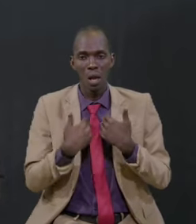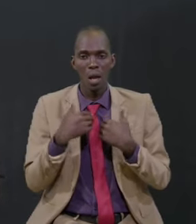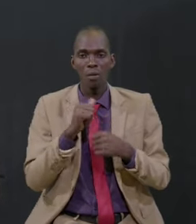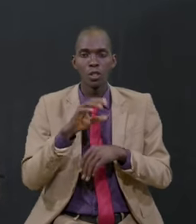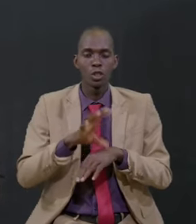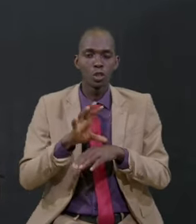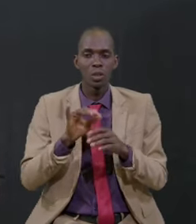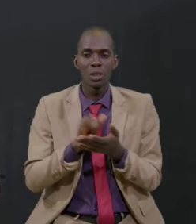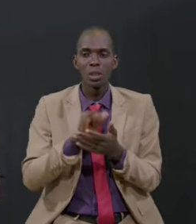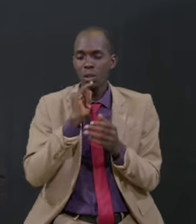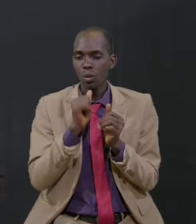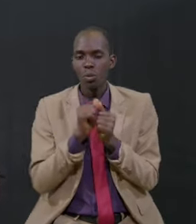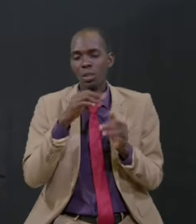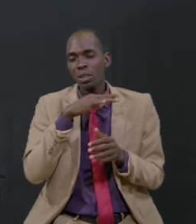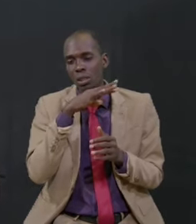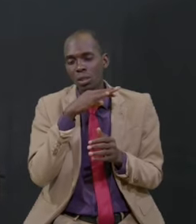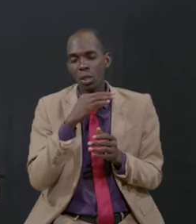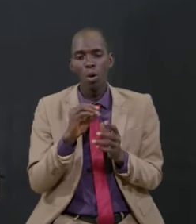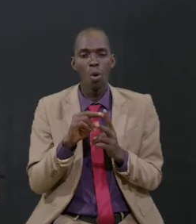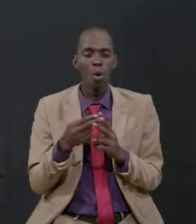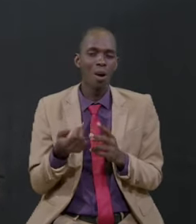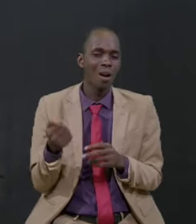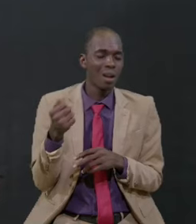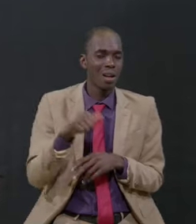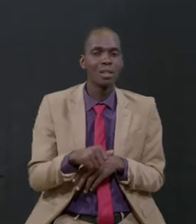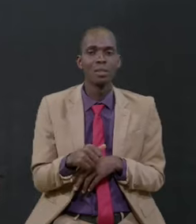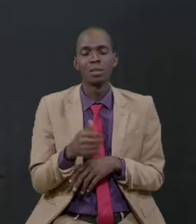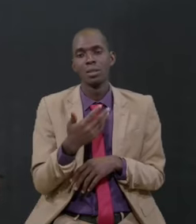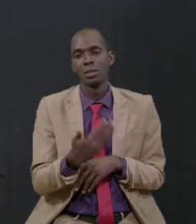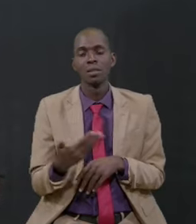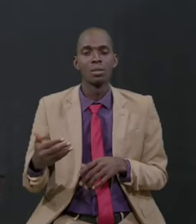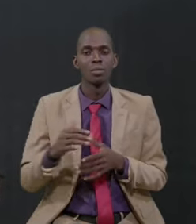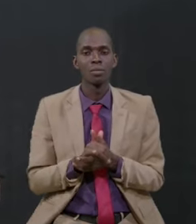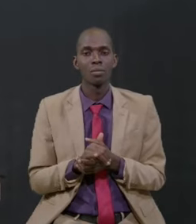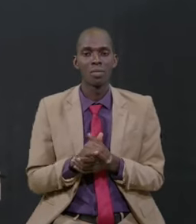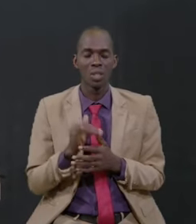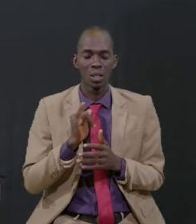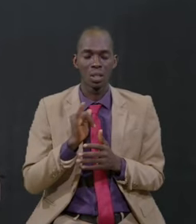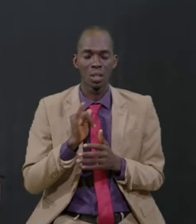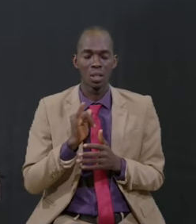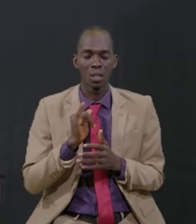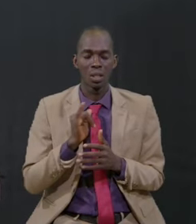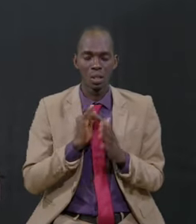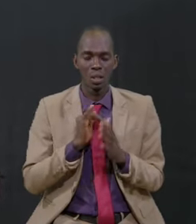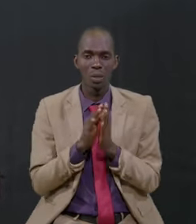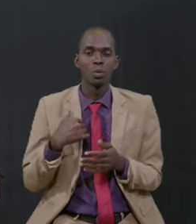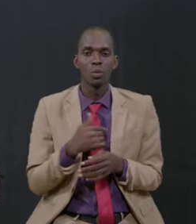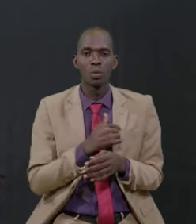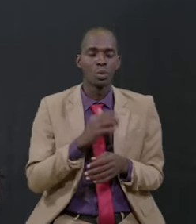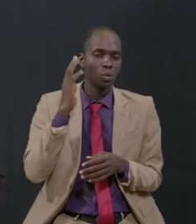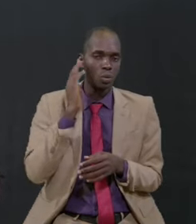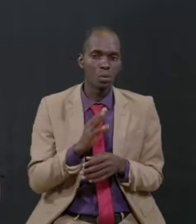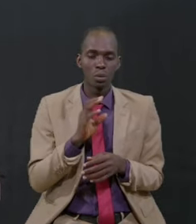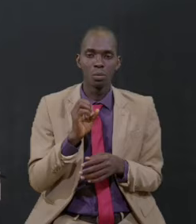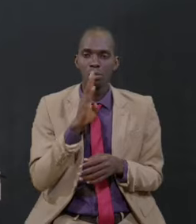ni ride, ni rien de semblable. Je prie que nous puissions préparer l'Église pour le